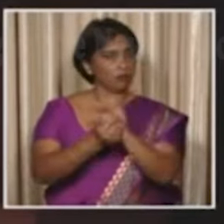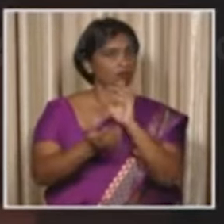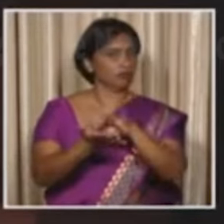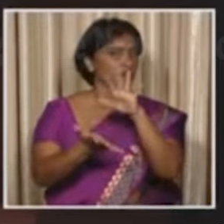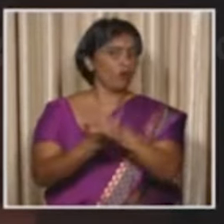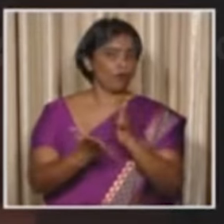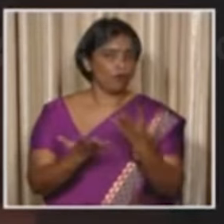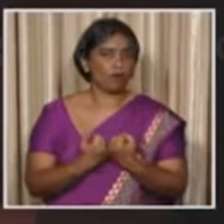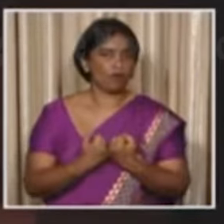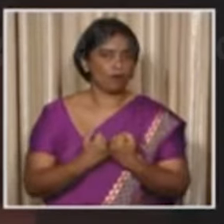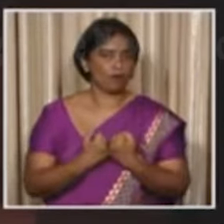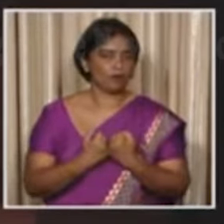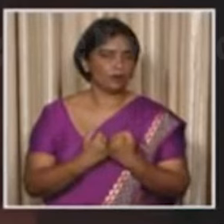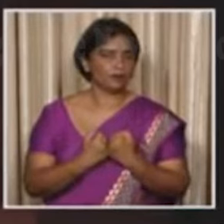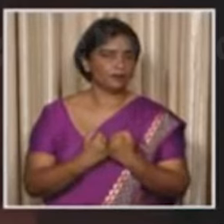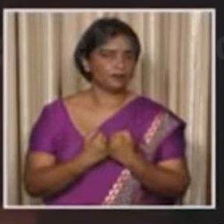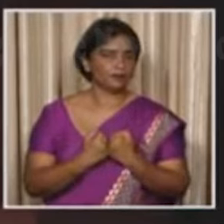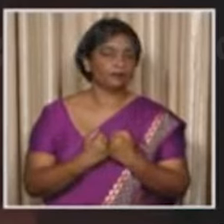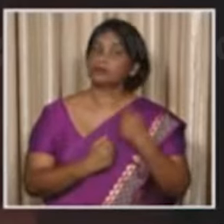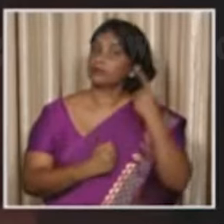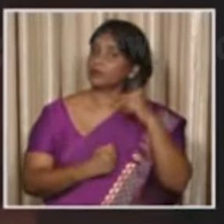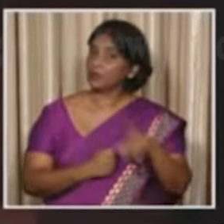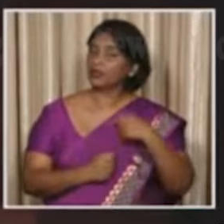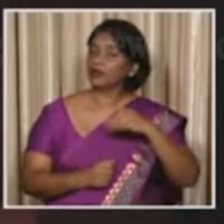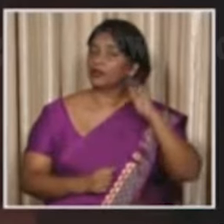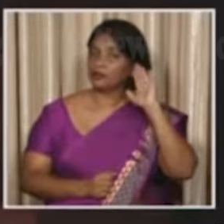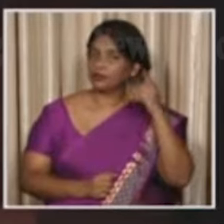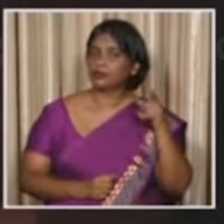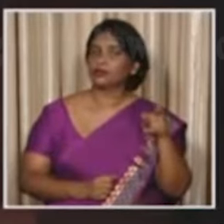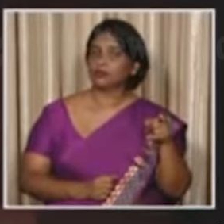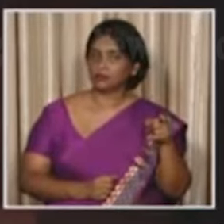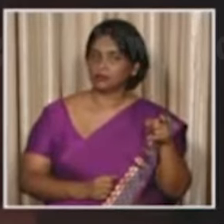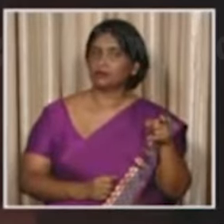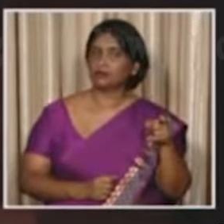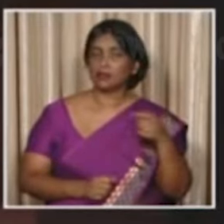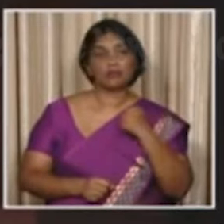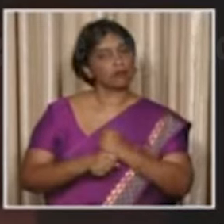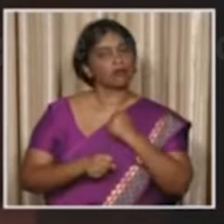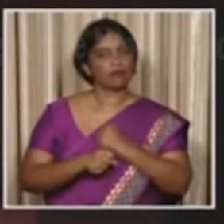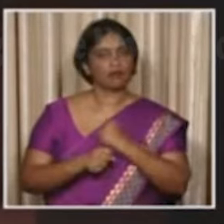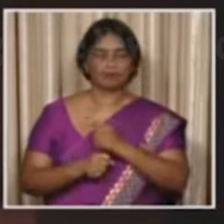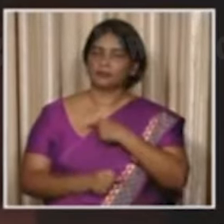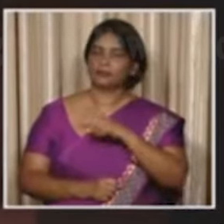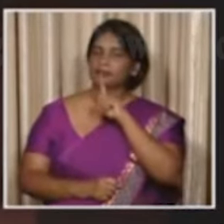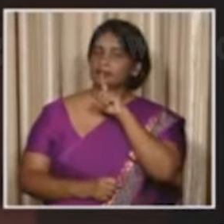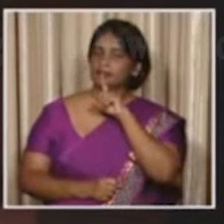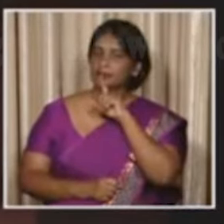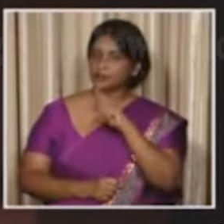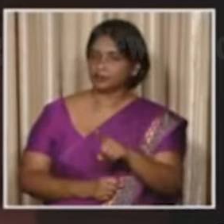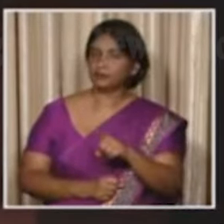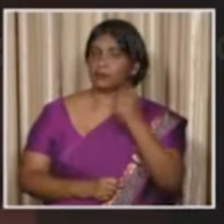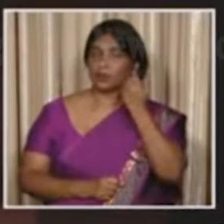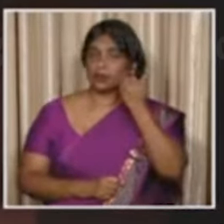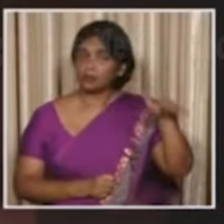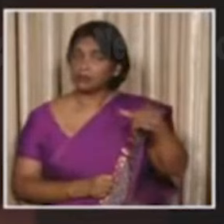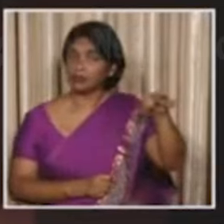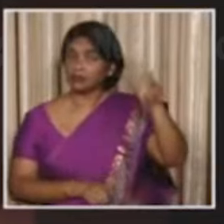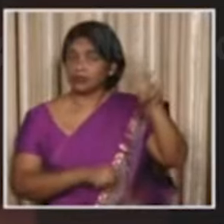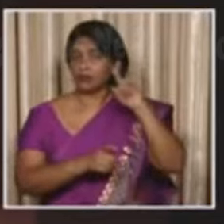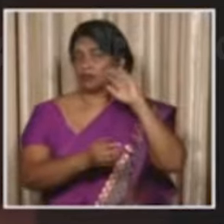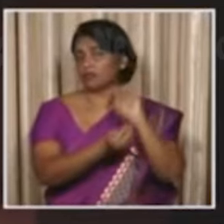ඕන. ඒ නිසා විශේෂයෙන්ම මේ රජයෙන් මම ඉල්ලීමක් කරනවා, මහ ජනයාගේ